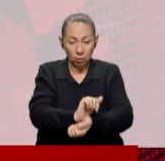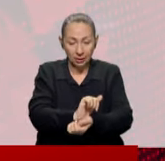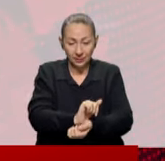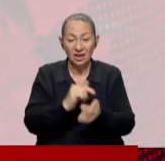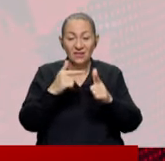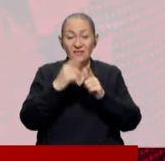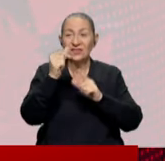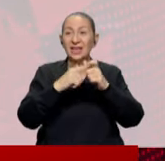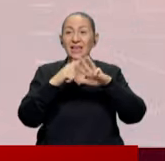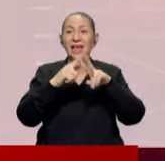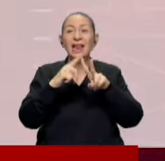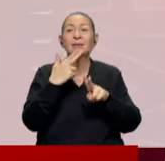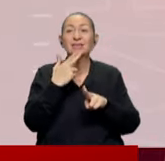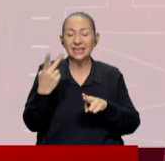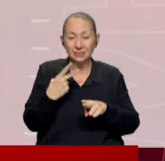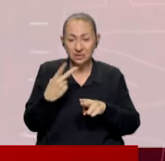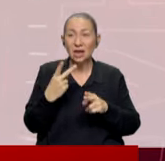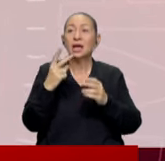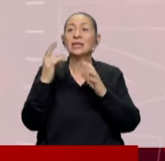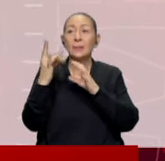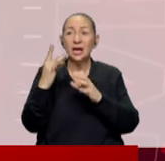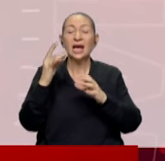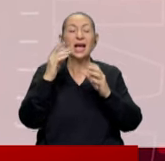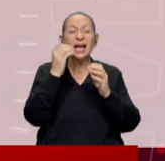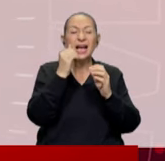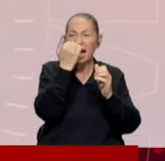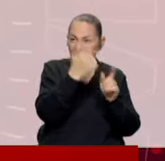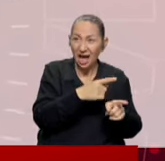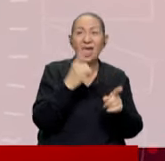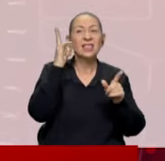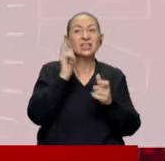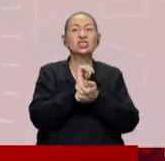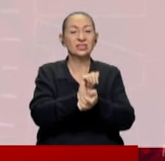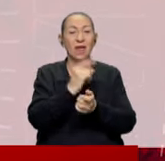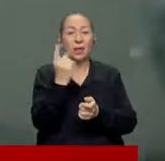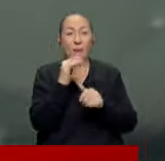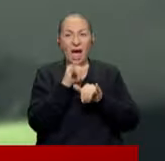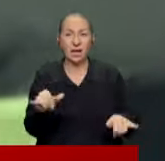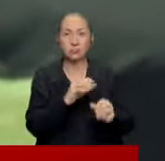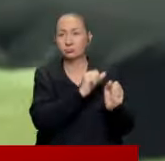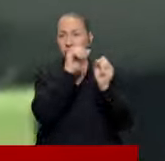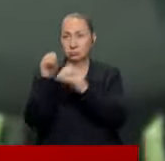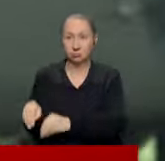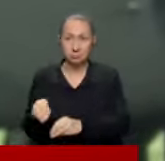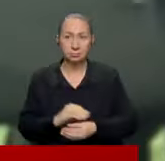tutuklandığımızda Figen Hanım'la ikimizi Diyarbakır'dan Kandıra ve Edirne cezaevlerine getiren uçak ve helikopterdi.